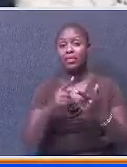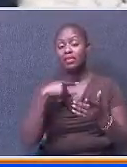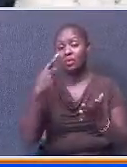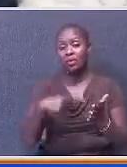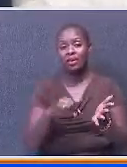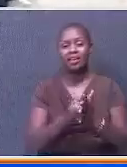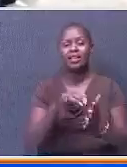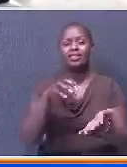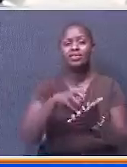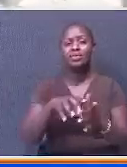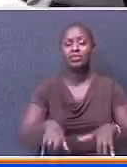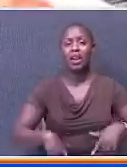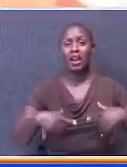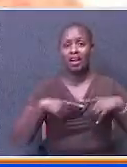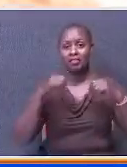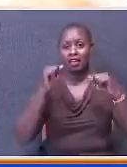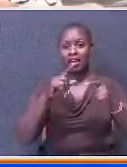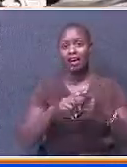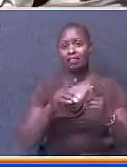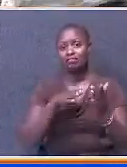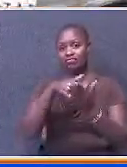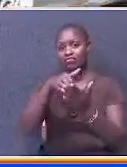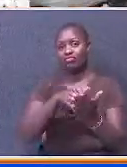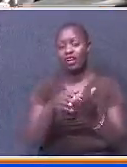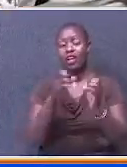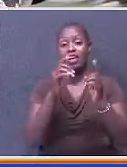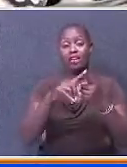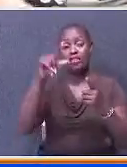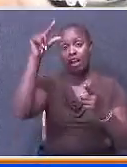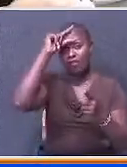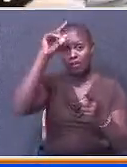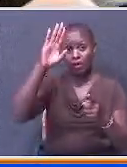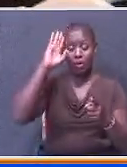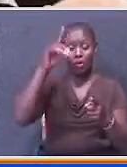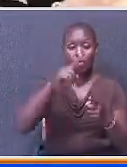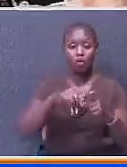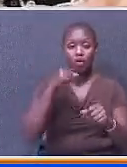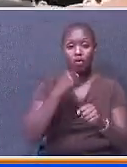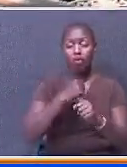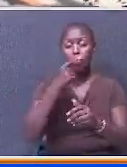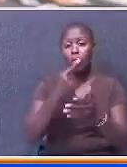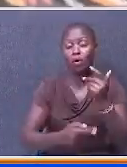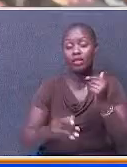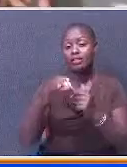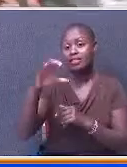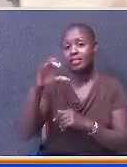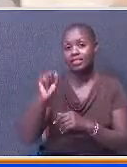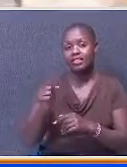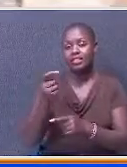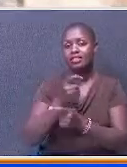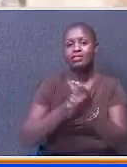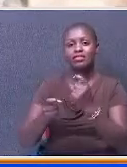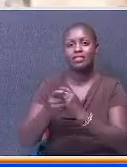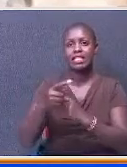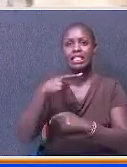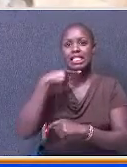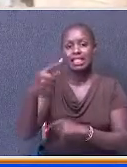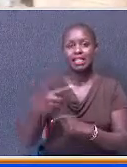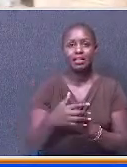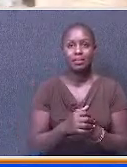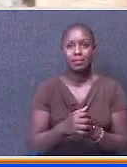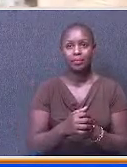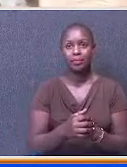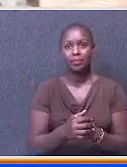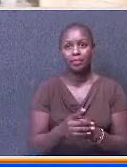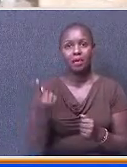yao ya maisha huenda ikadorora iwapo serikali itatekeleza mapendekezo ya waziri Moses Kuria. Sasa mimi nimeshangazwa